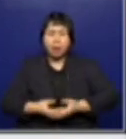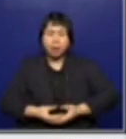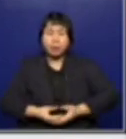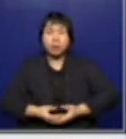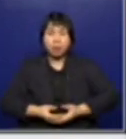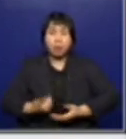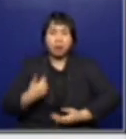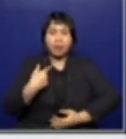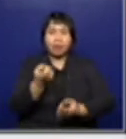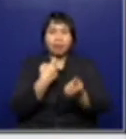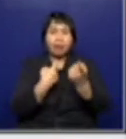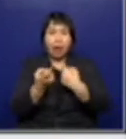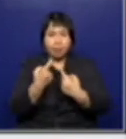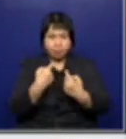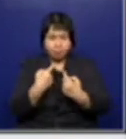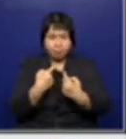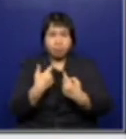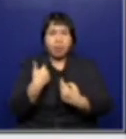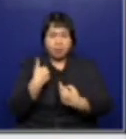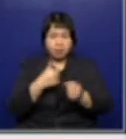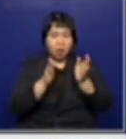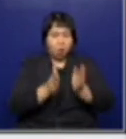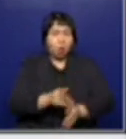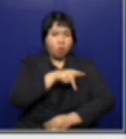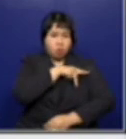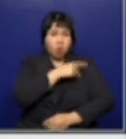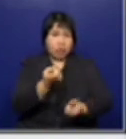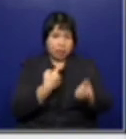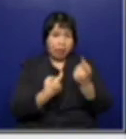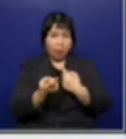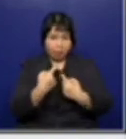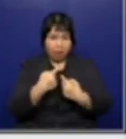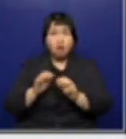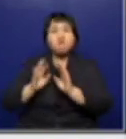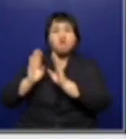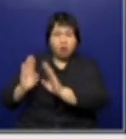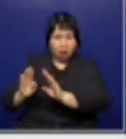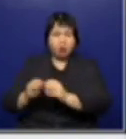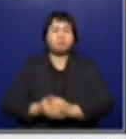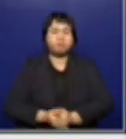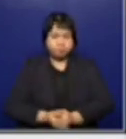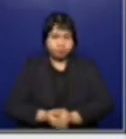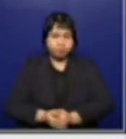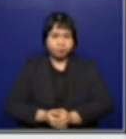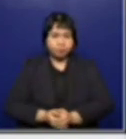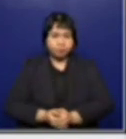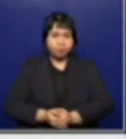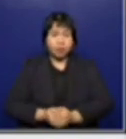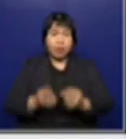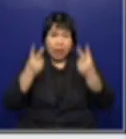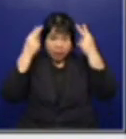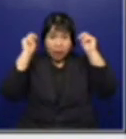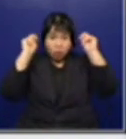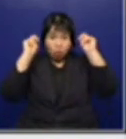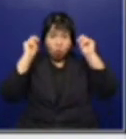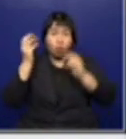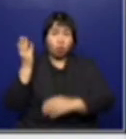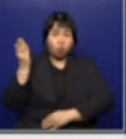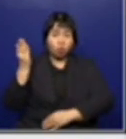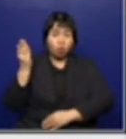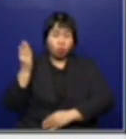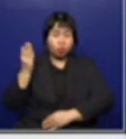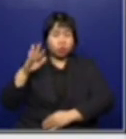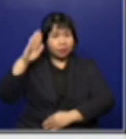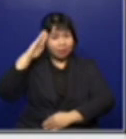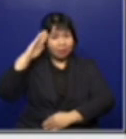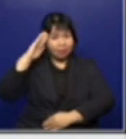คำถามมาร่วมกับพุทธศาสนิกชนว่าท่านนายกรัฐมนตรีผมนี่ท่านพลเอกประยุทธ์จันทร์โอช